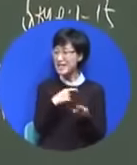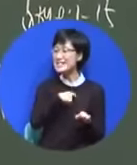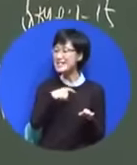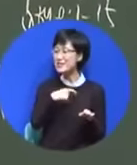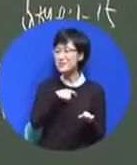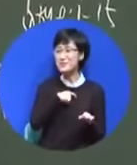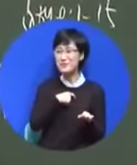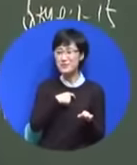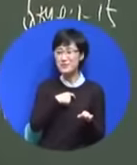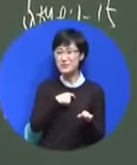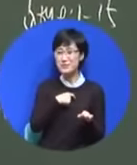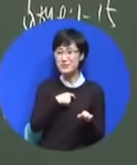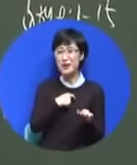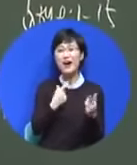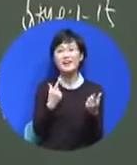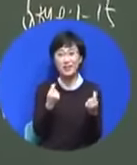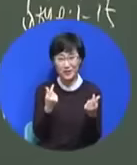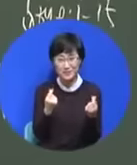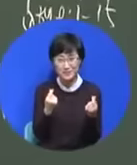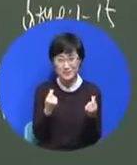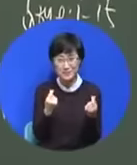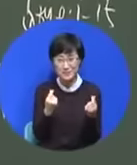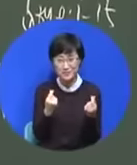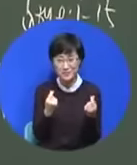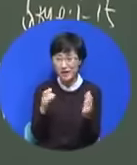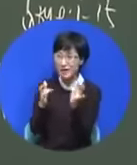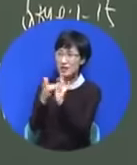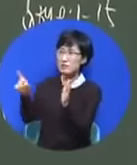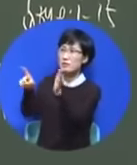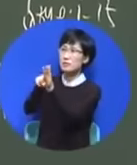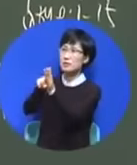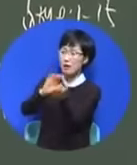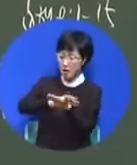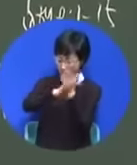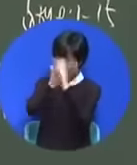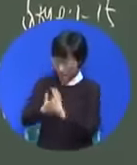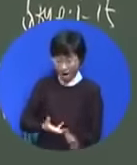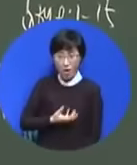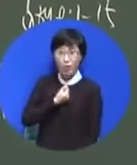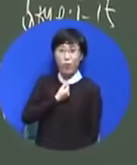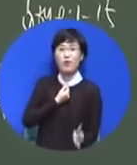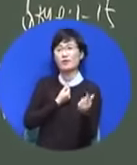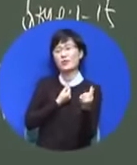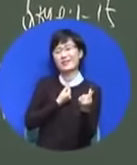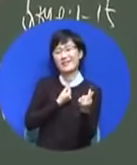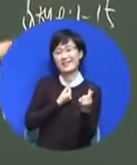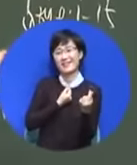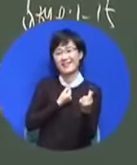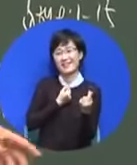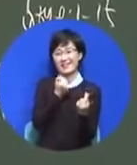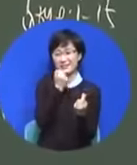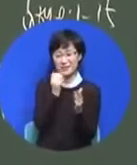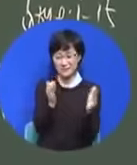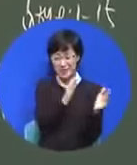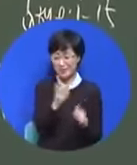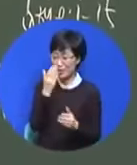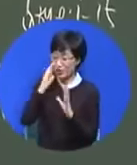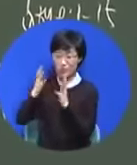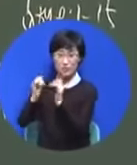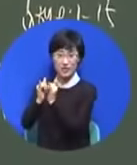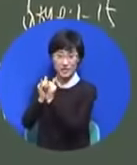이런식이 그 정도로 중이 유대나라 전체세대